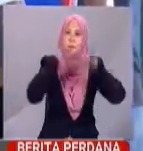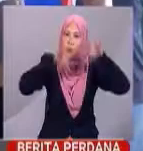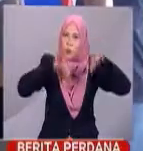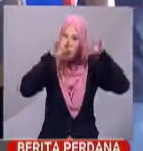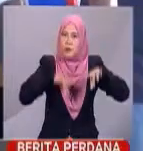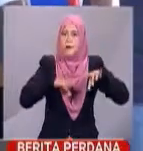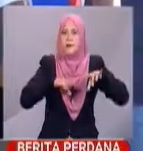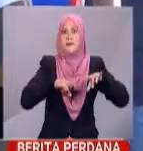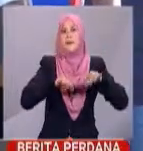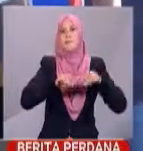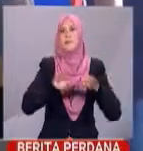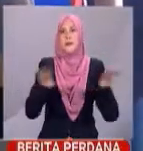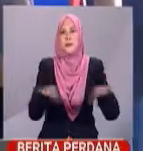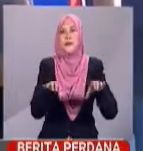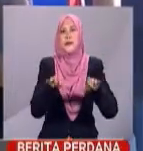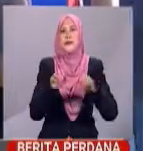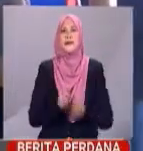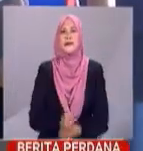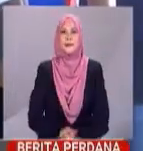ujian dijalankan.